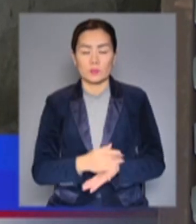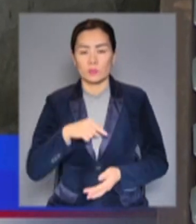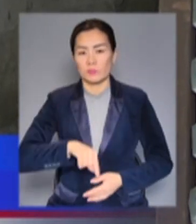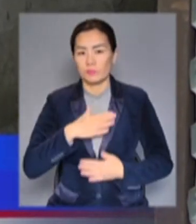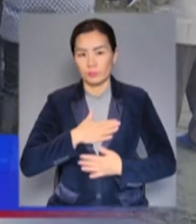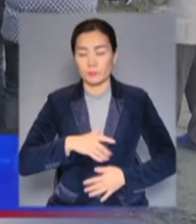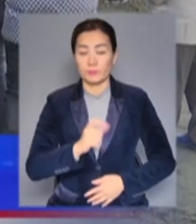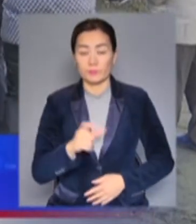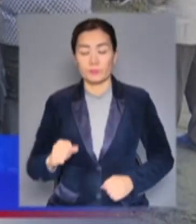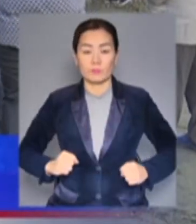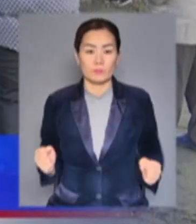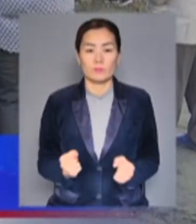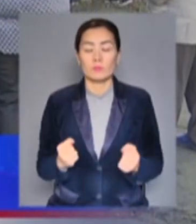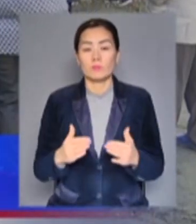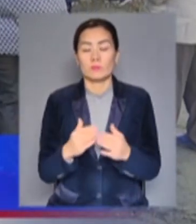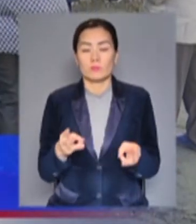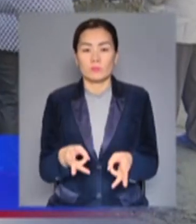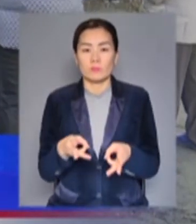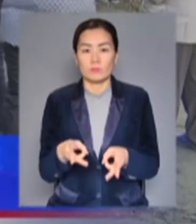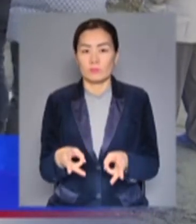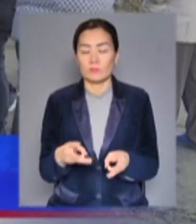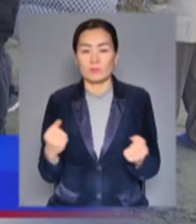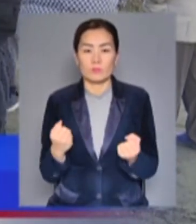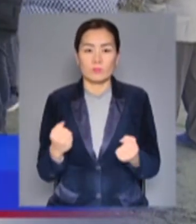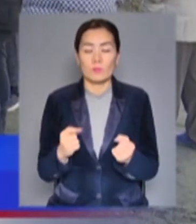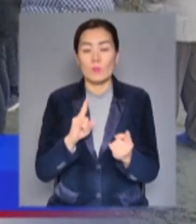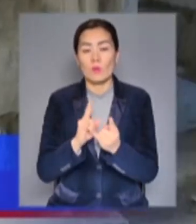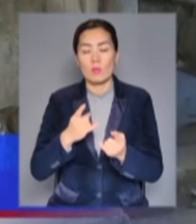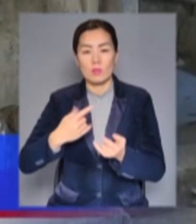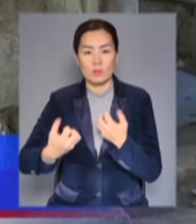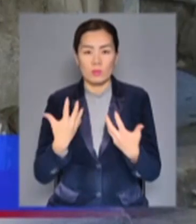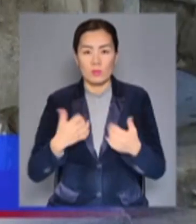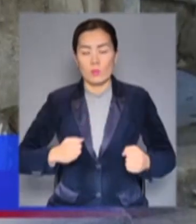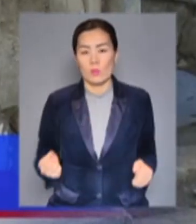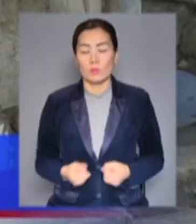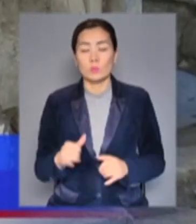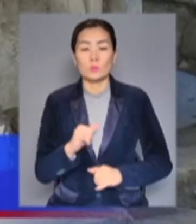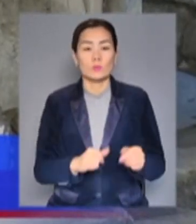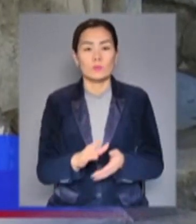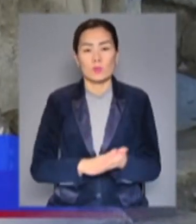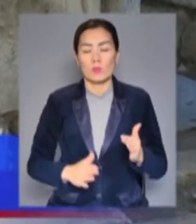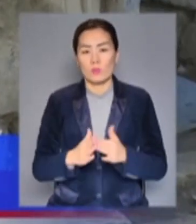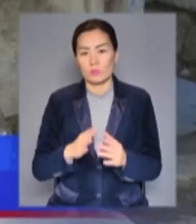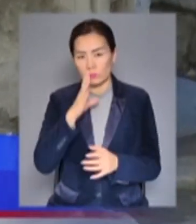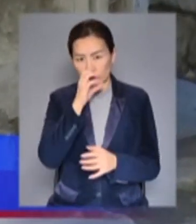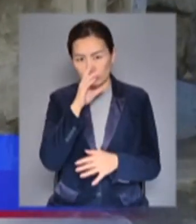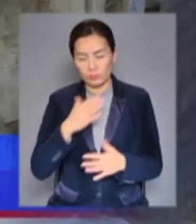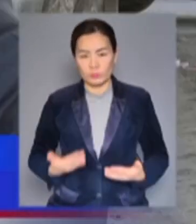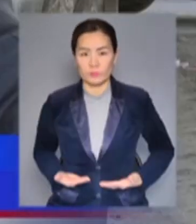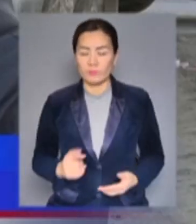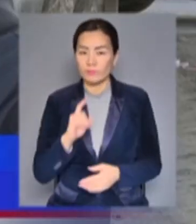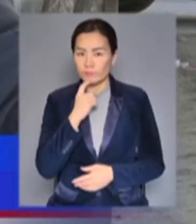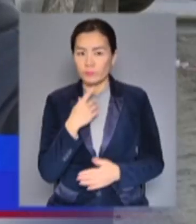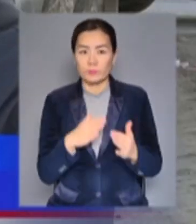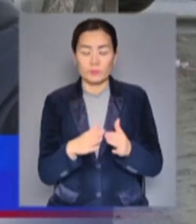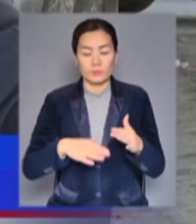етіп отырған тұрғындар қыста баспаналарын от жағып жылытады. Басқа барар жер, басар тауы жоқ тұрғындар қаусаған баспанада әрең күн көріп жүр.